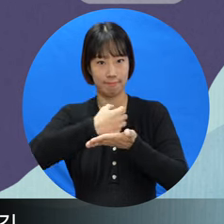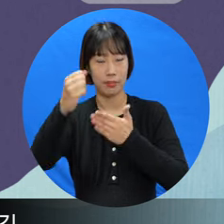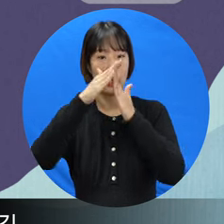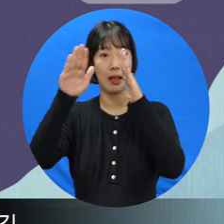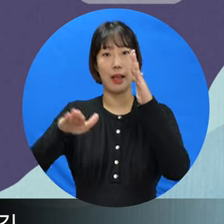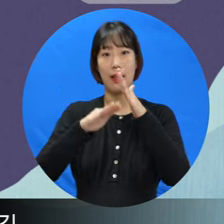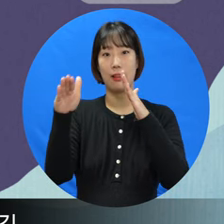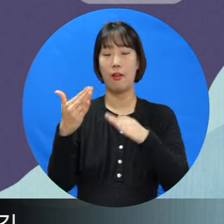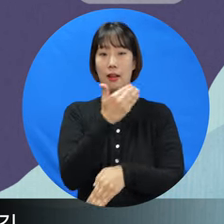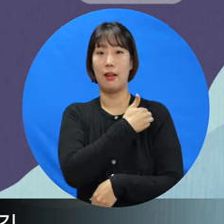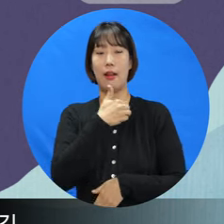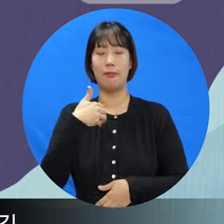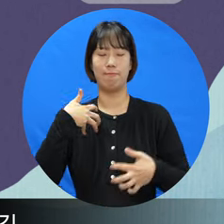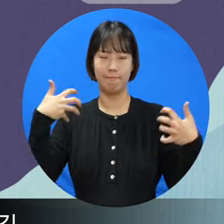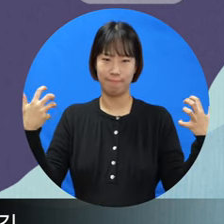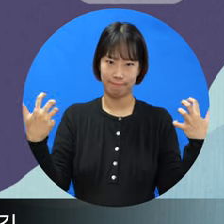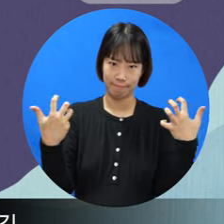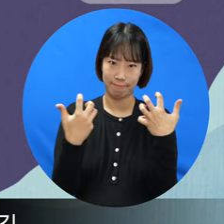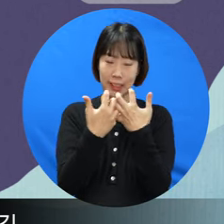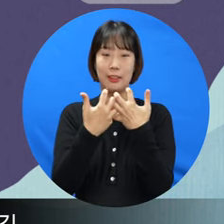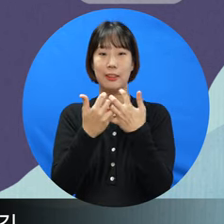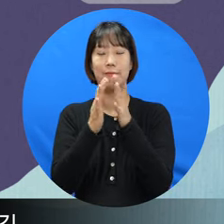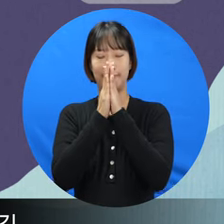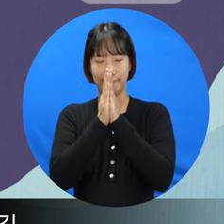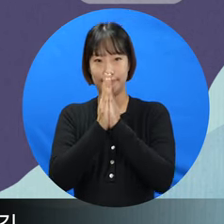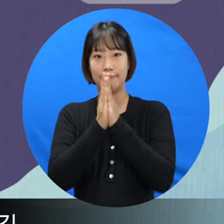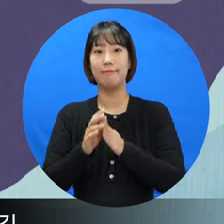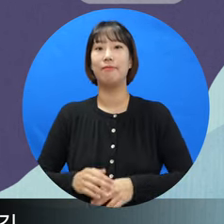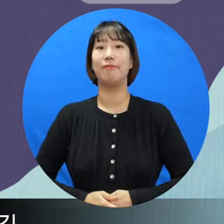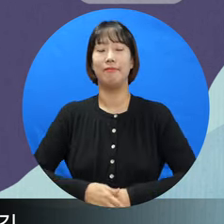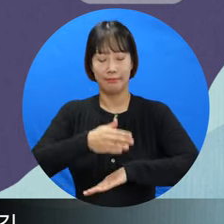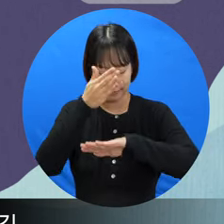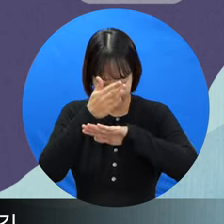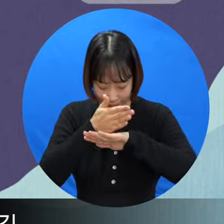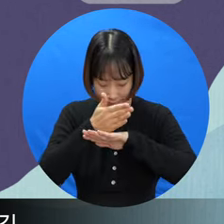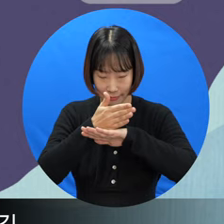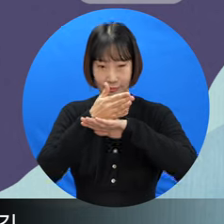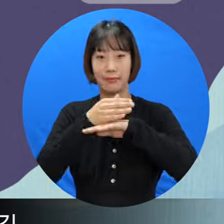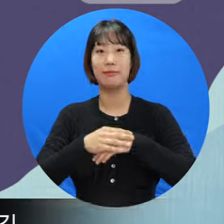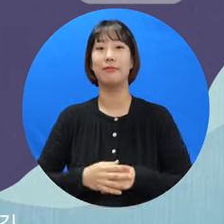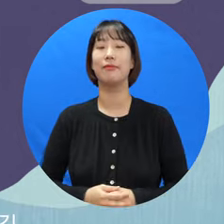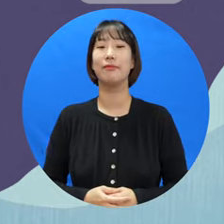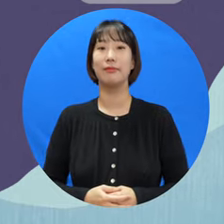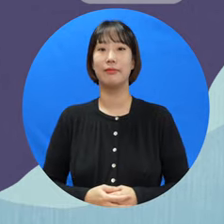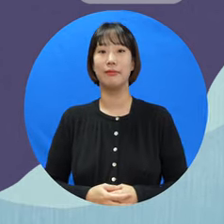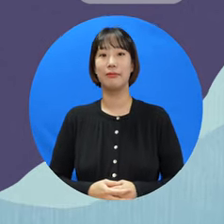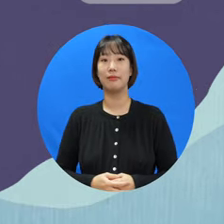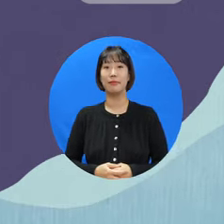건강과 행복이 늘 가득하시기를 기원 하겟습니다 감사합니다